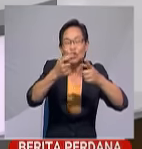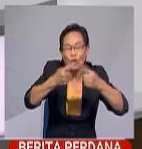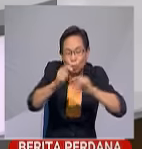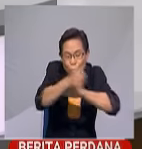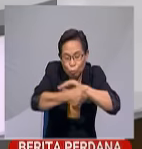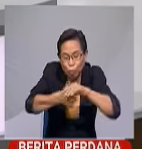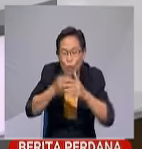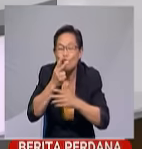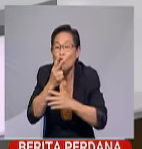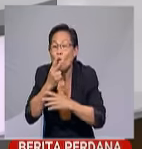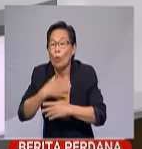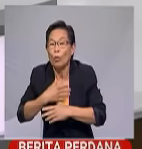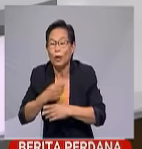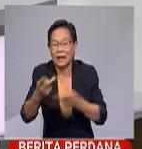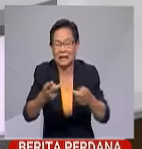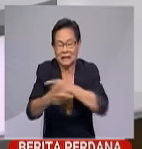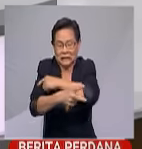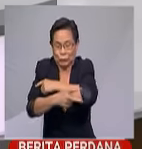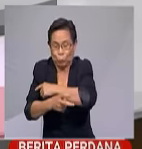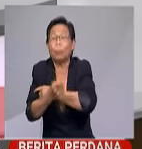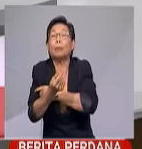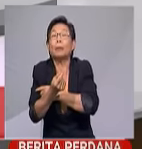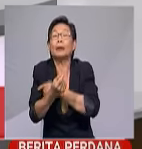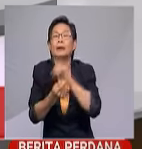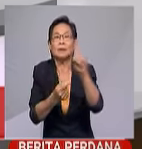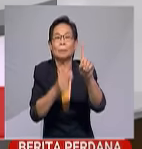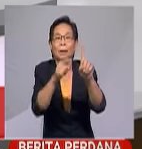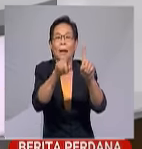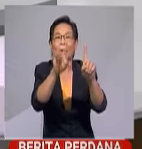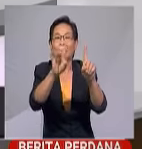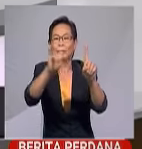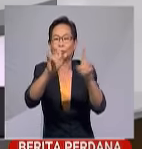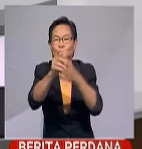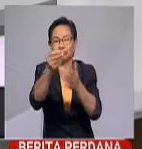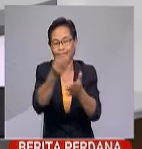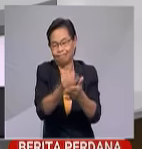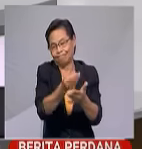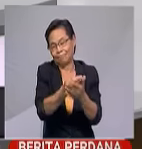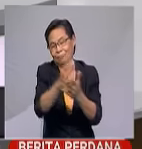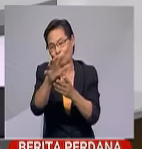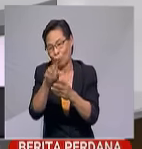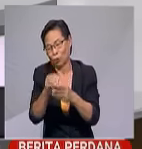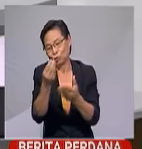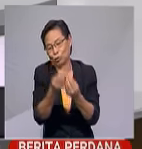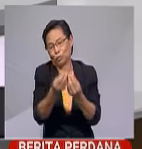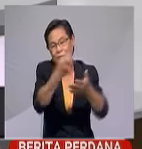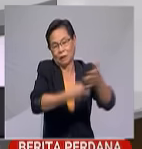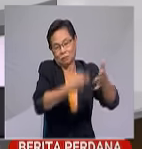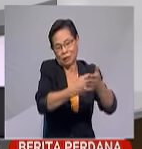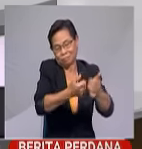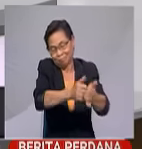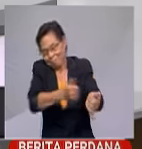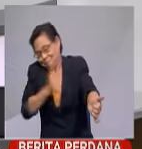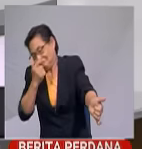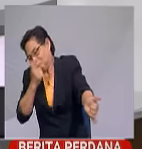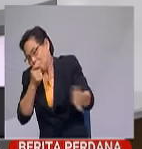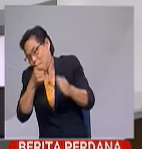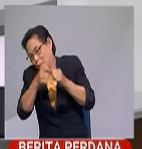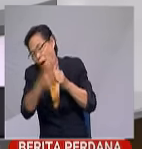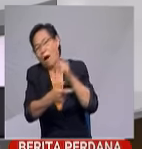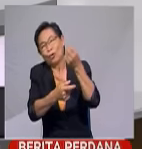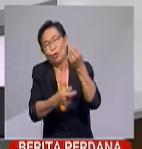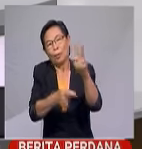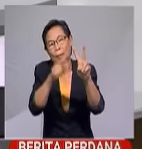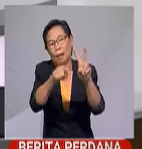rokok putih dan kenderaan curi bernilai RM1.8 juta ringgit, termasuk jumlah cukai cuba dielak sebanyak